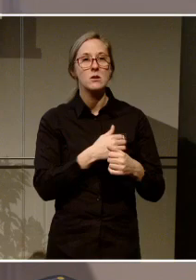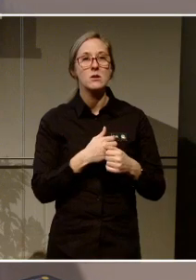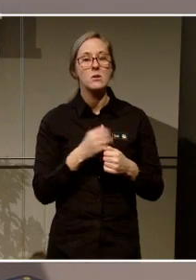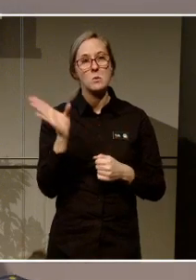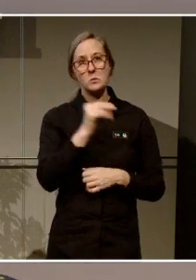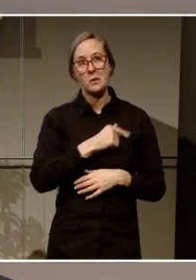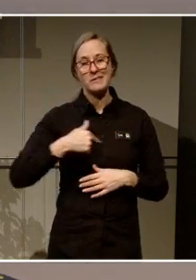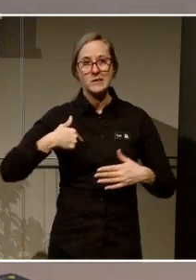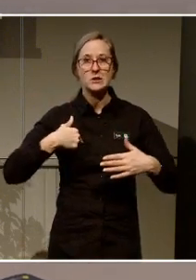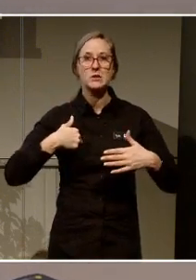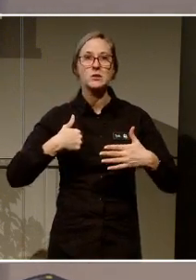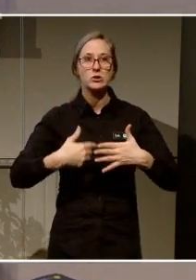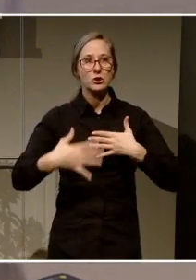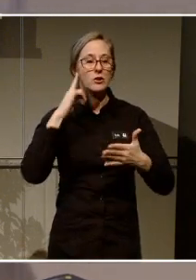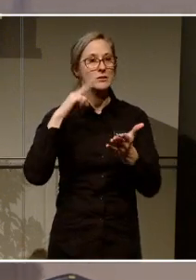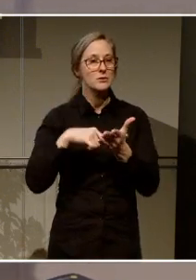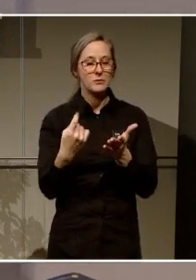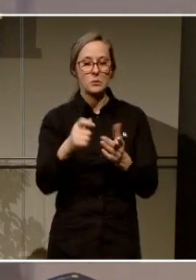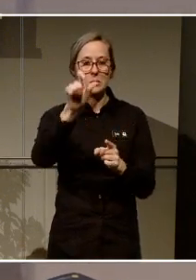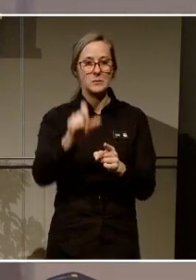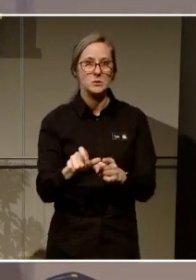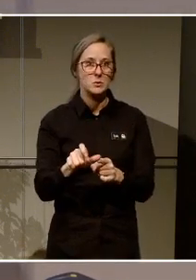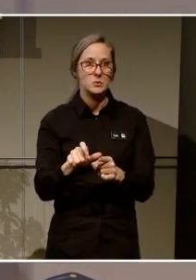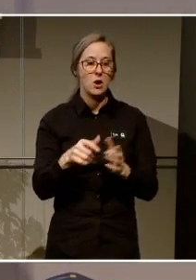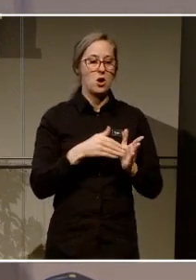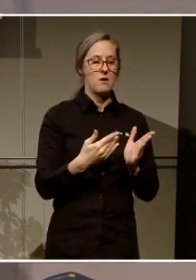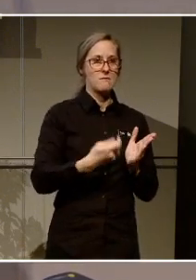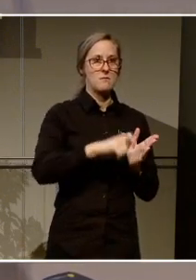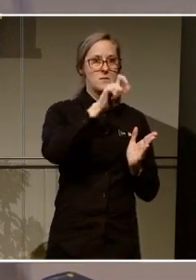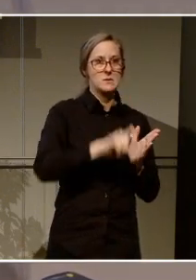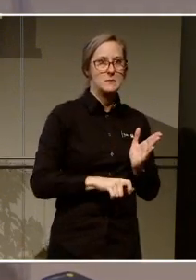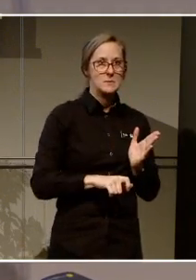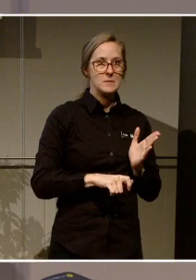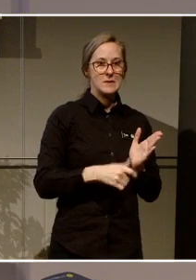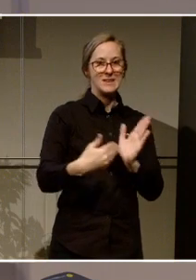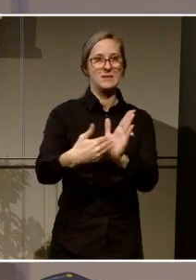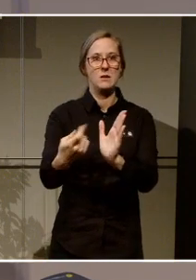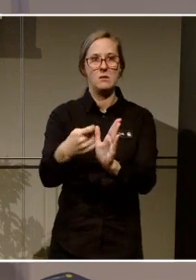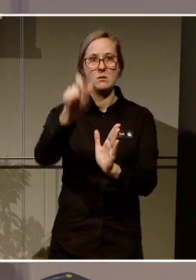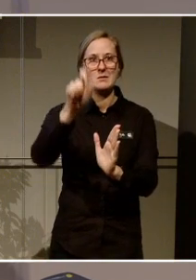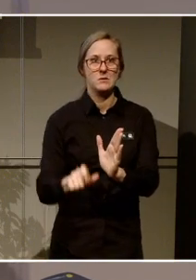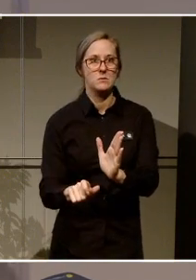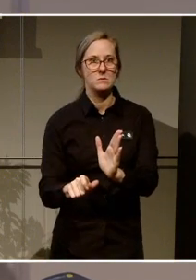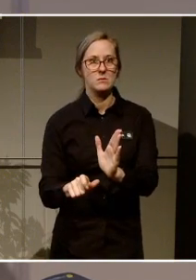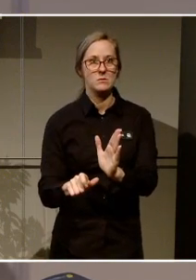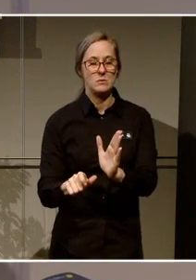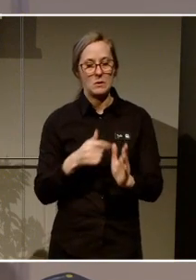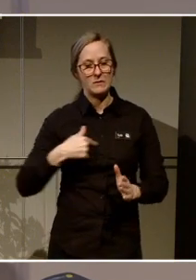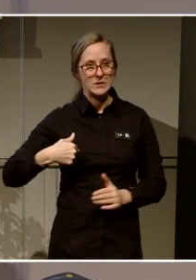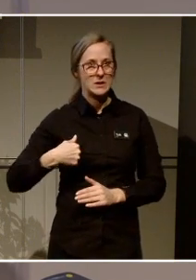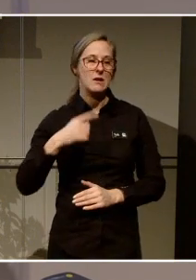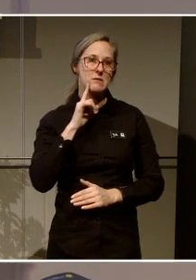så gör vi det alltid för någon, av någon. Och som ni vet så är vi oss själva